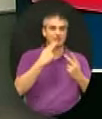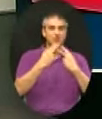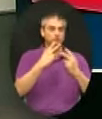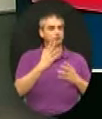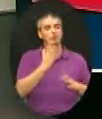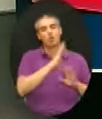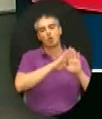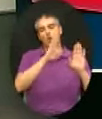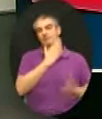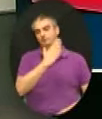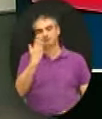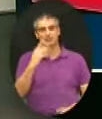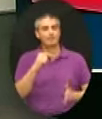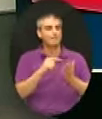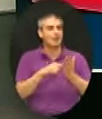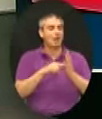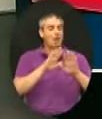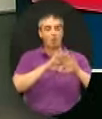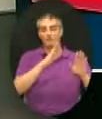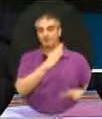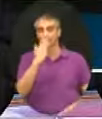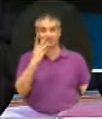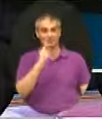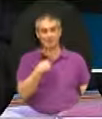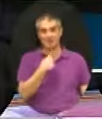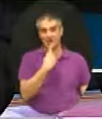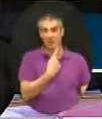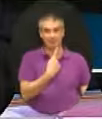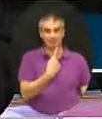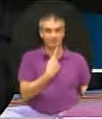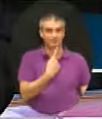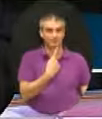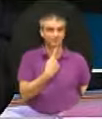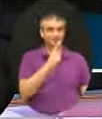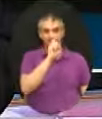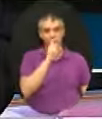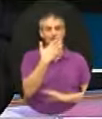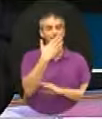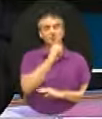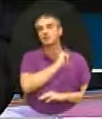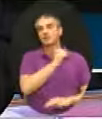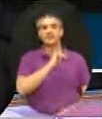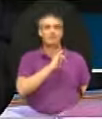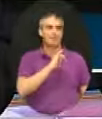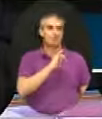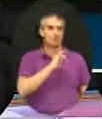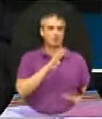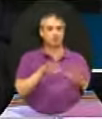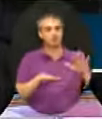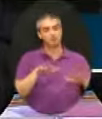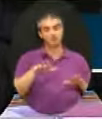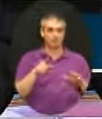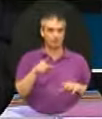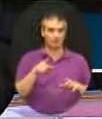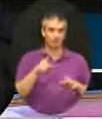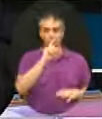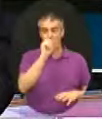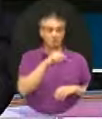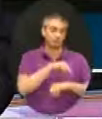בחוף המזרחי. כן, בגלל שבחוף המזרחי צריך להגיד אולי המדינות הכי מעניינות המתנדנדות, אז